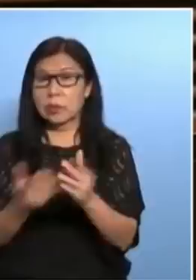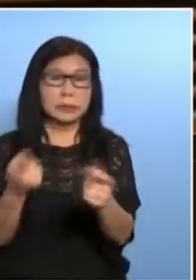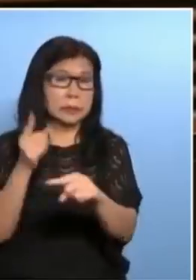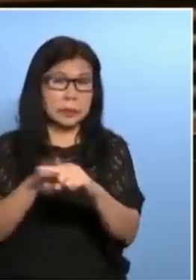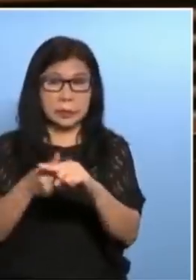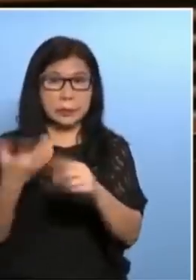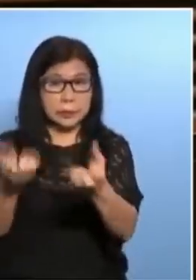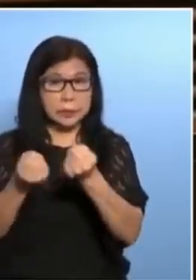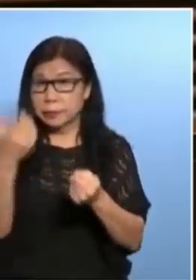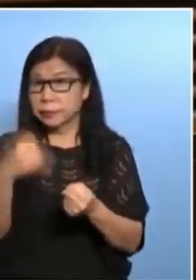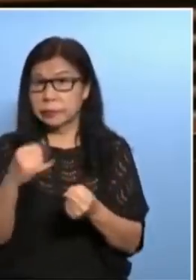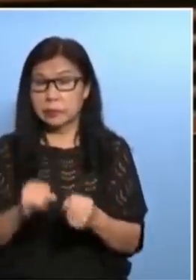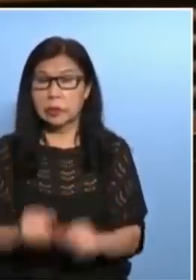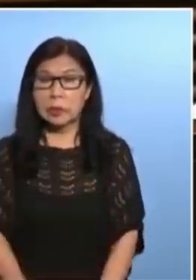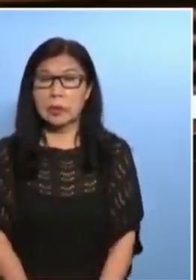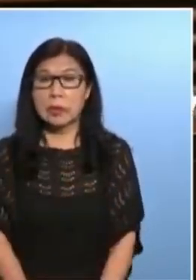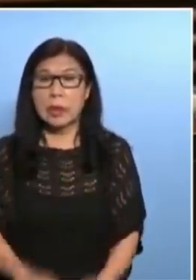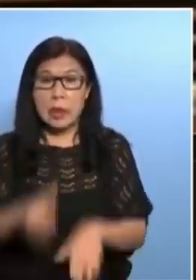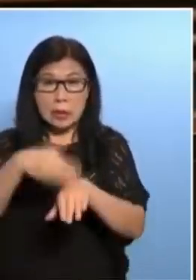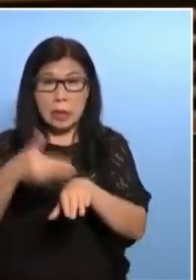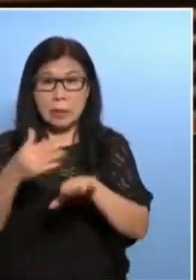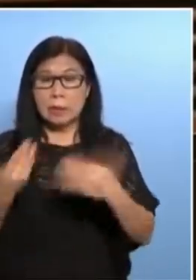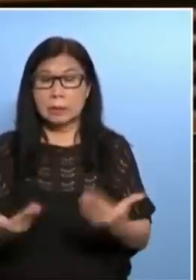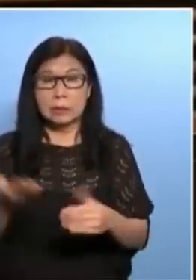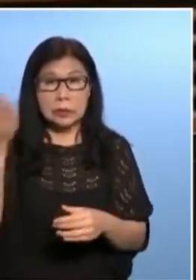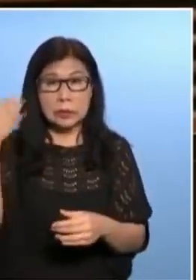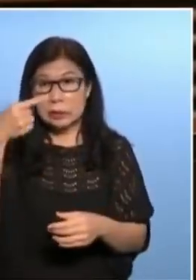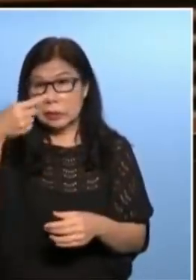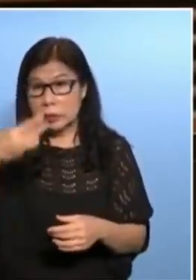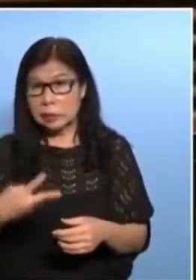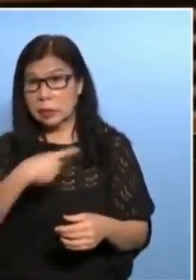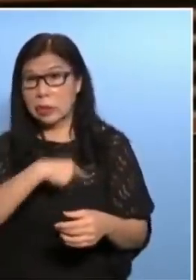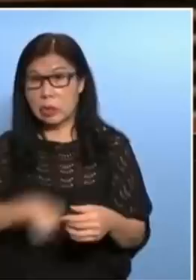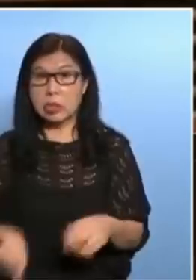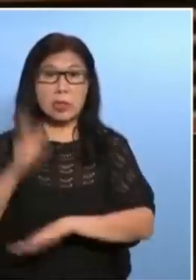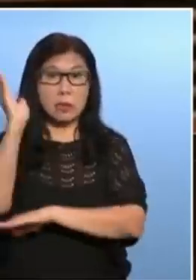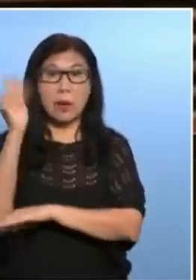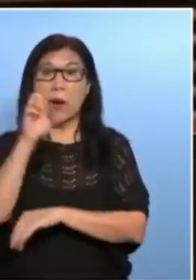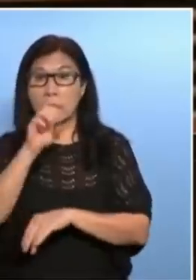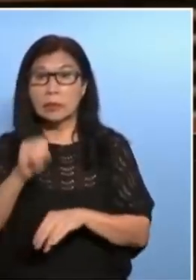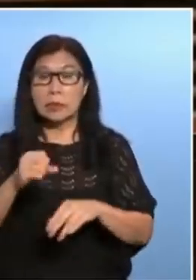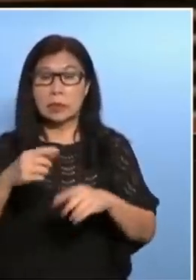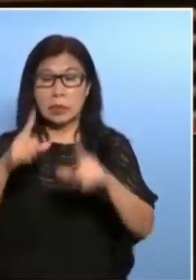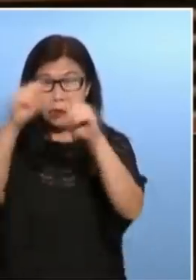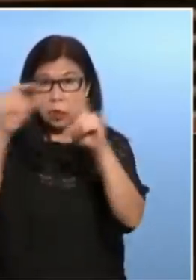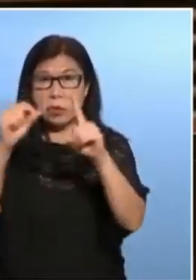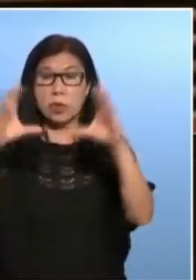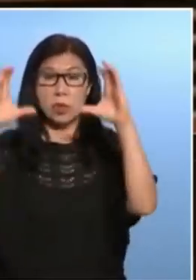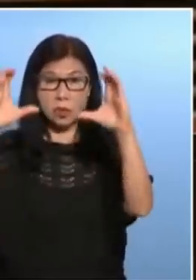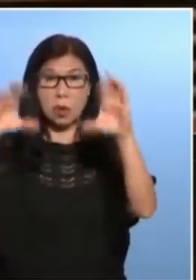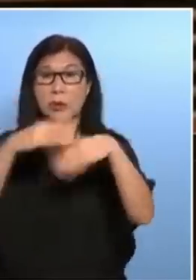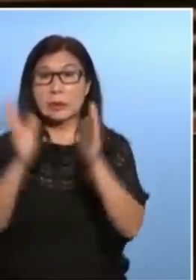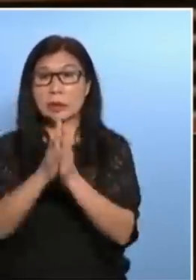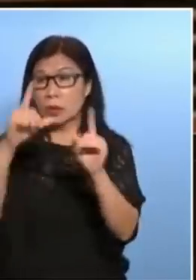能接受的。正如其實剛才之前的幾位議員也都有提及，就國旗或者區旗而